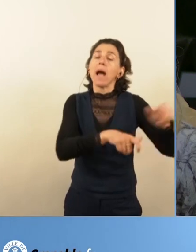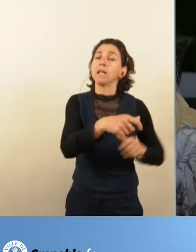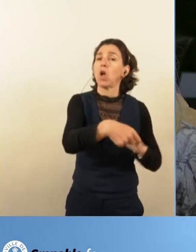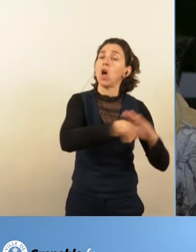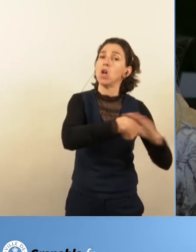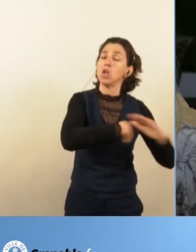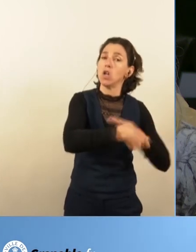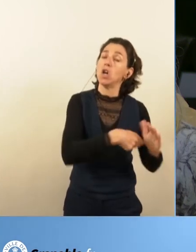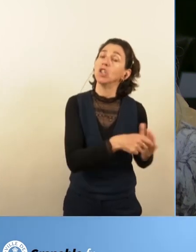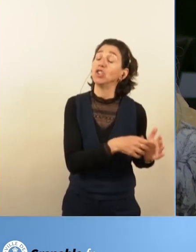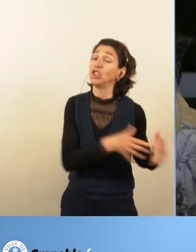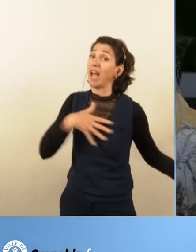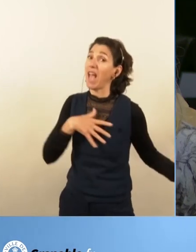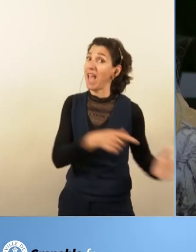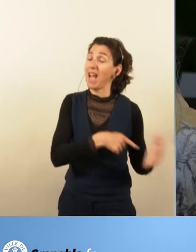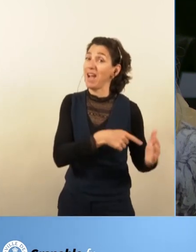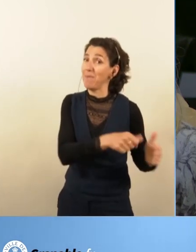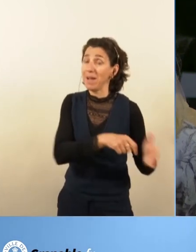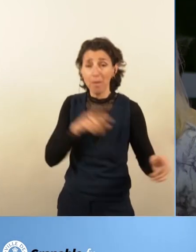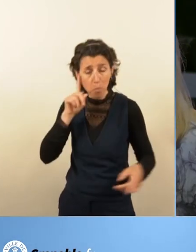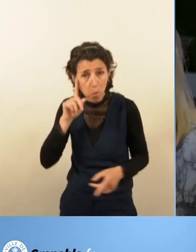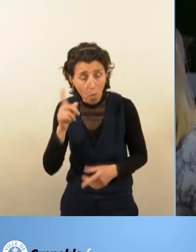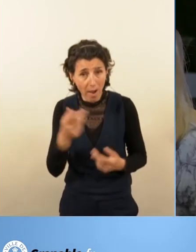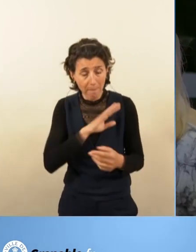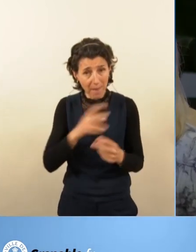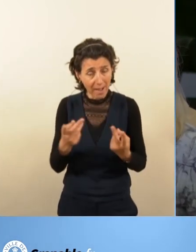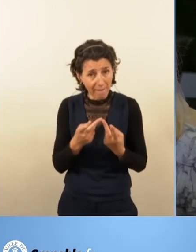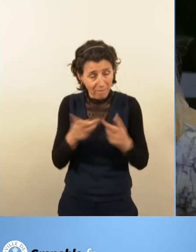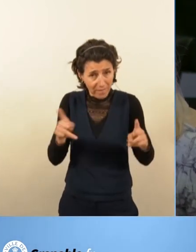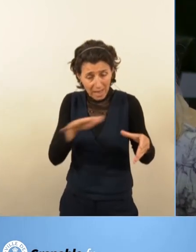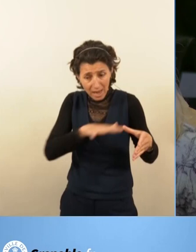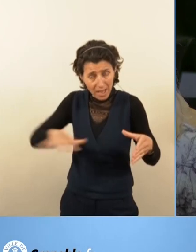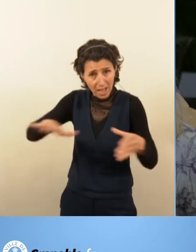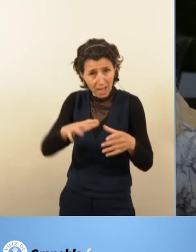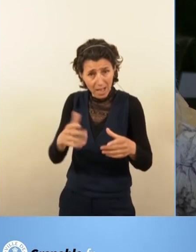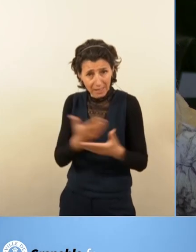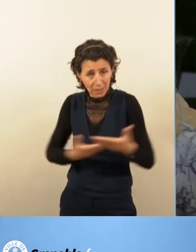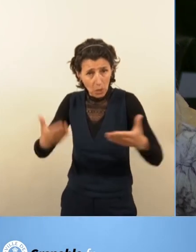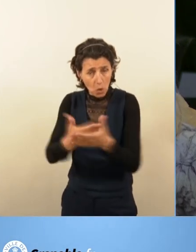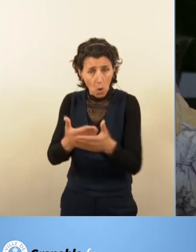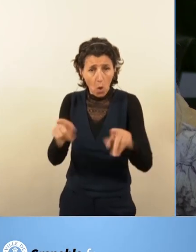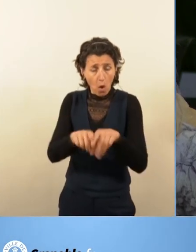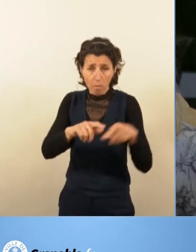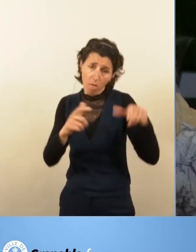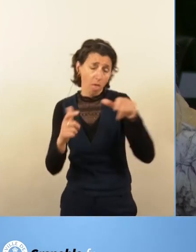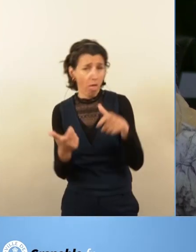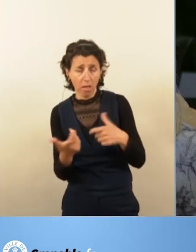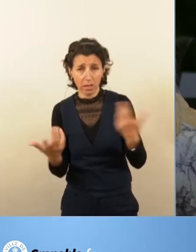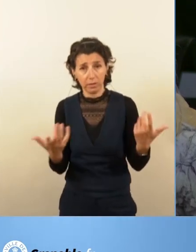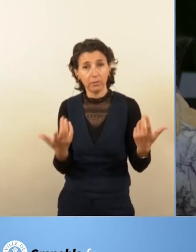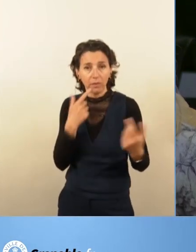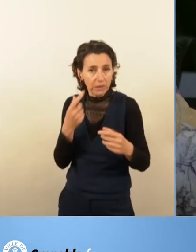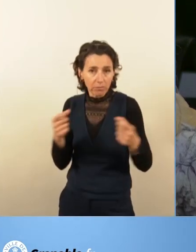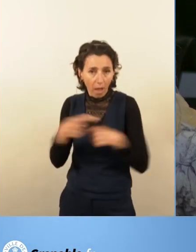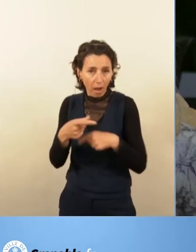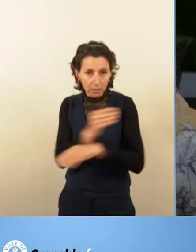du fait de la sinistralité de la ville la sinistre de la sinistralité de la ville ça signifie l'insécurité en